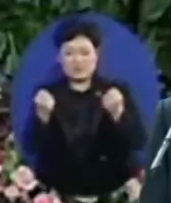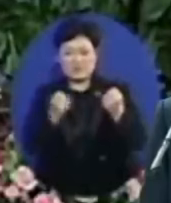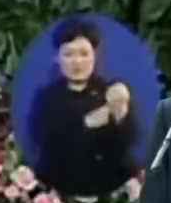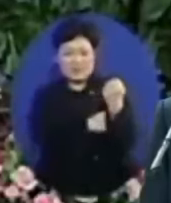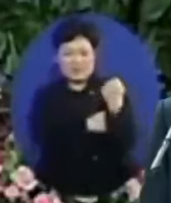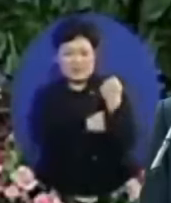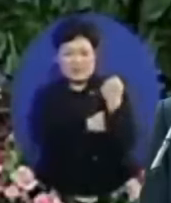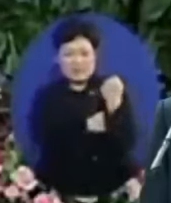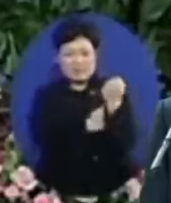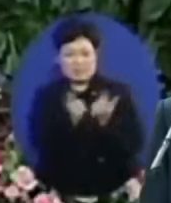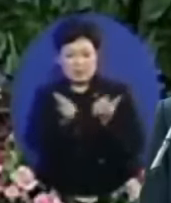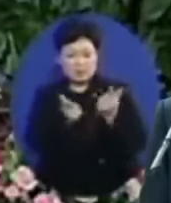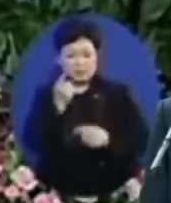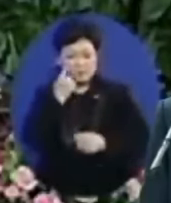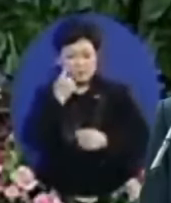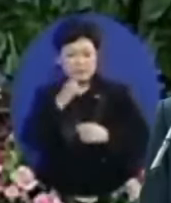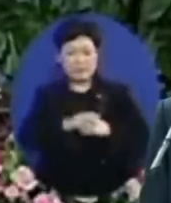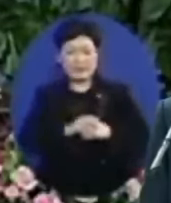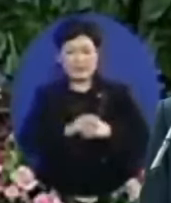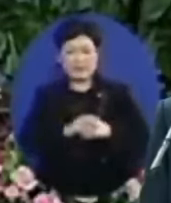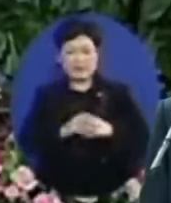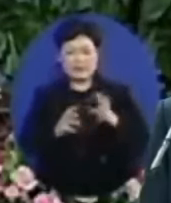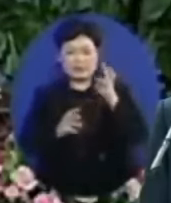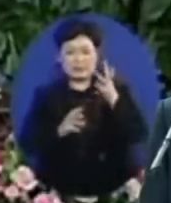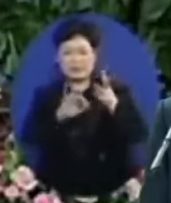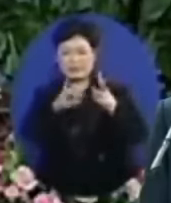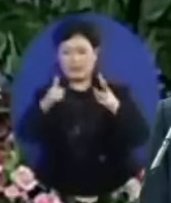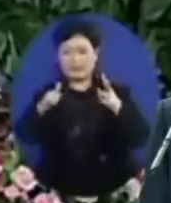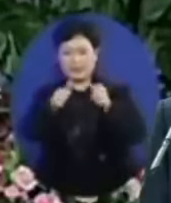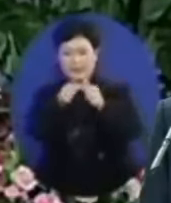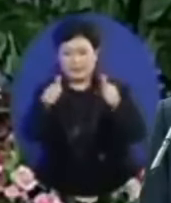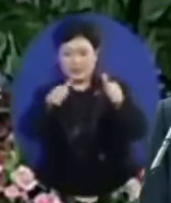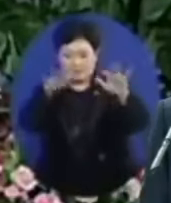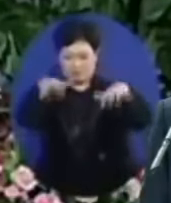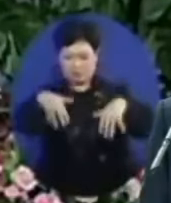측정해 분석했습니다. 우선 세 사람의 남자를 불러다 놓고